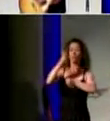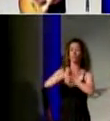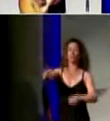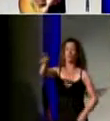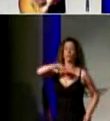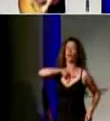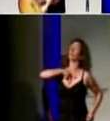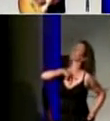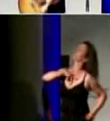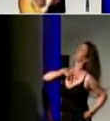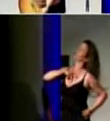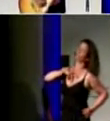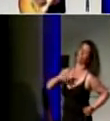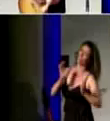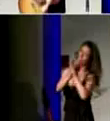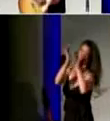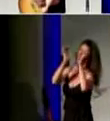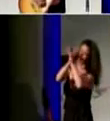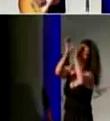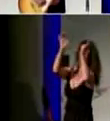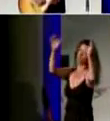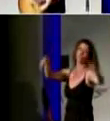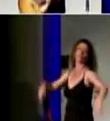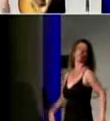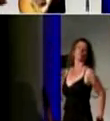Mais ce métier-là, c'est